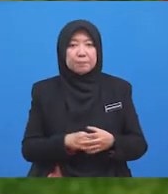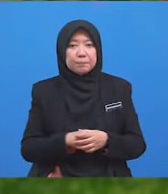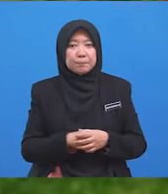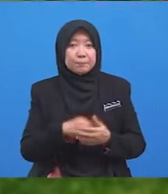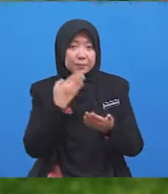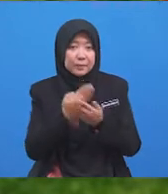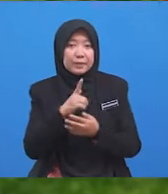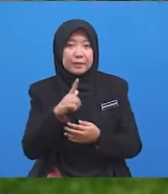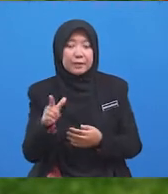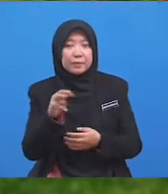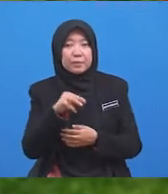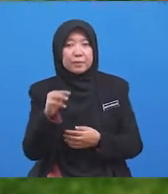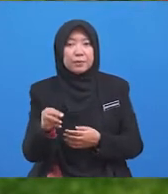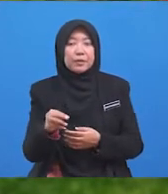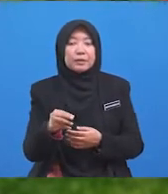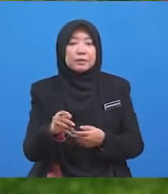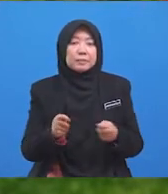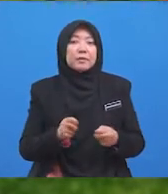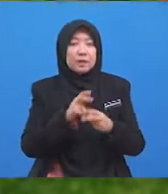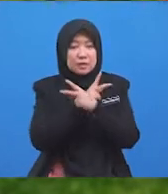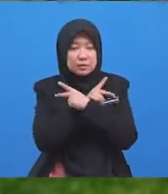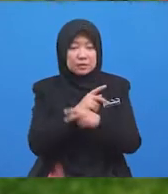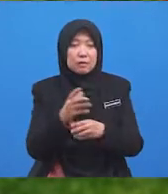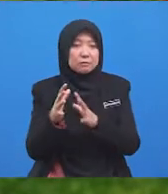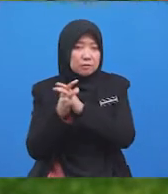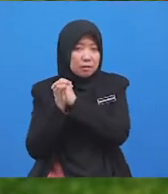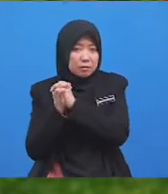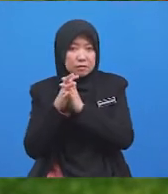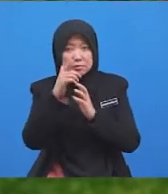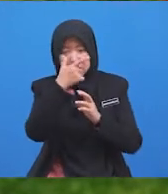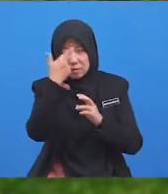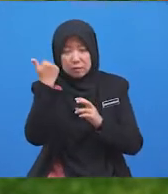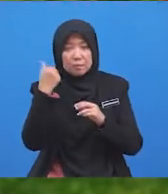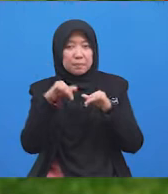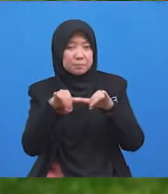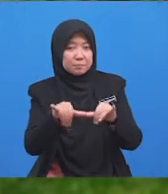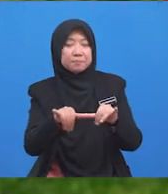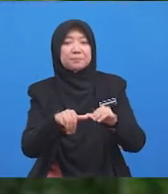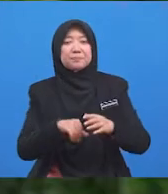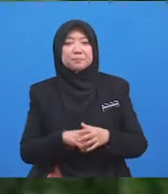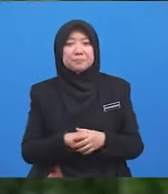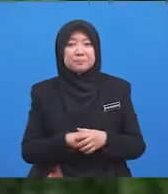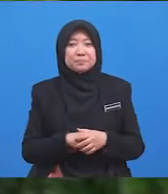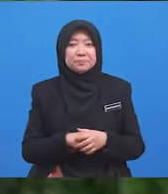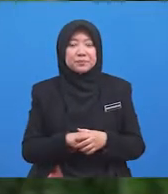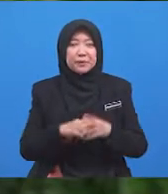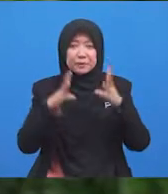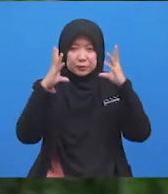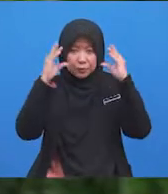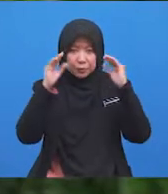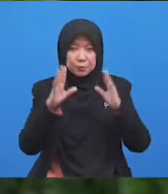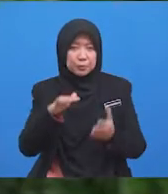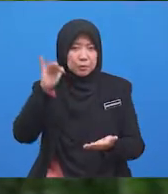murid-murid terima kasih dan tahunnya grading masih tidak berganjak dari tempat duduk masing-masing chegou